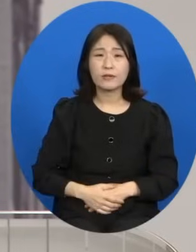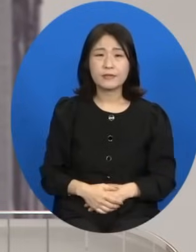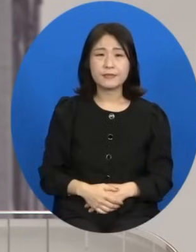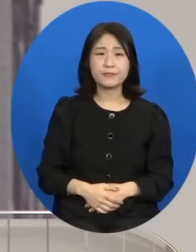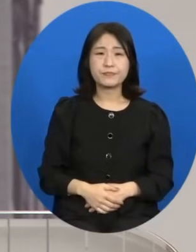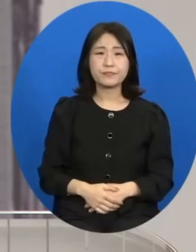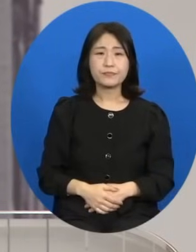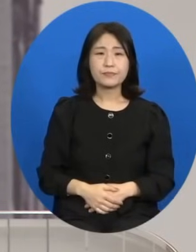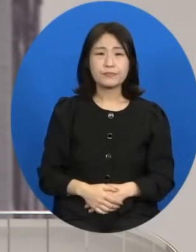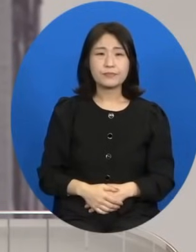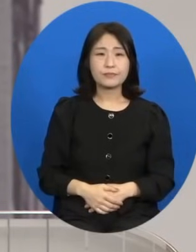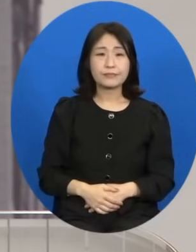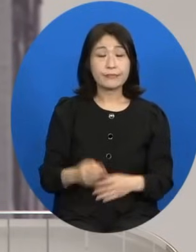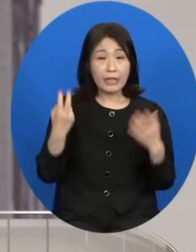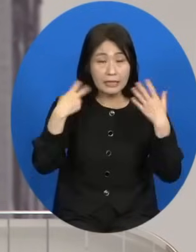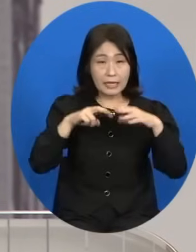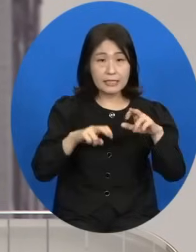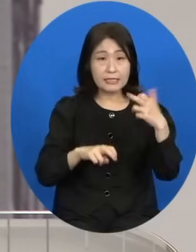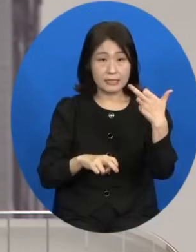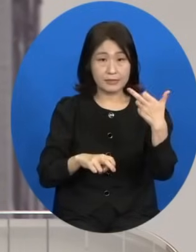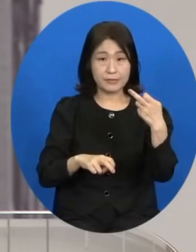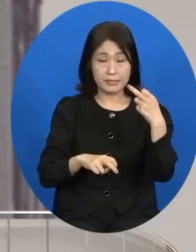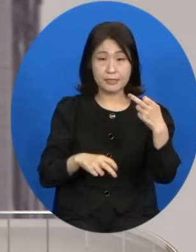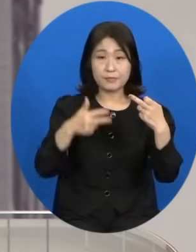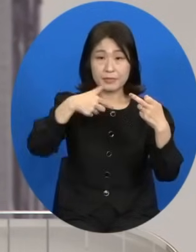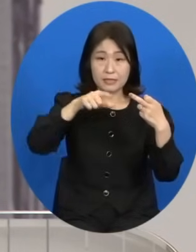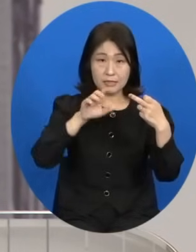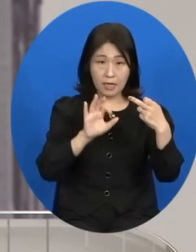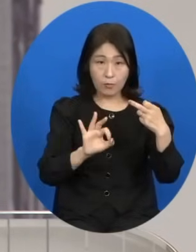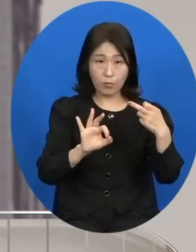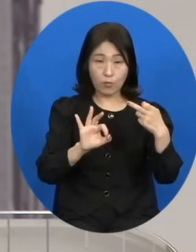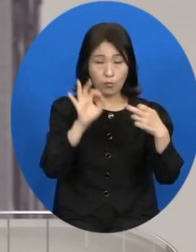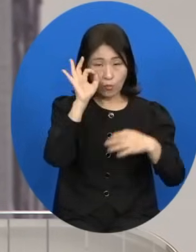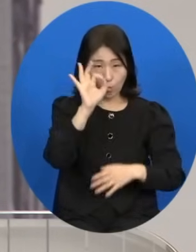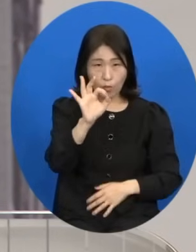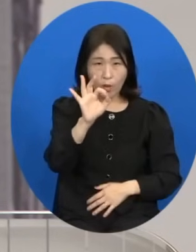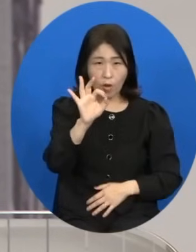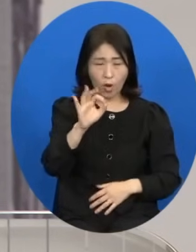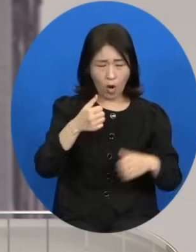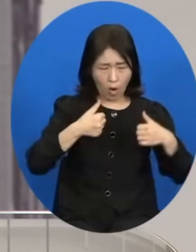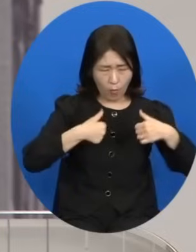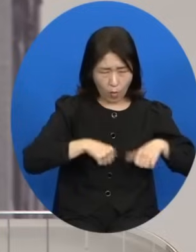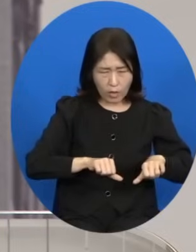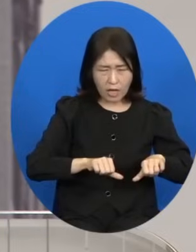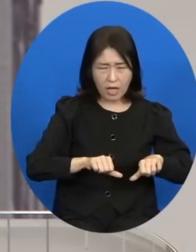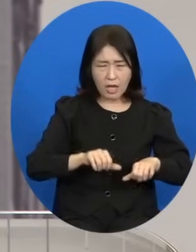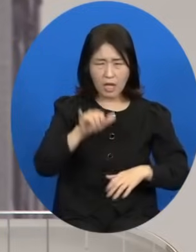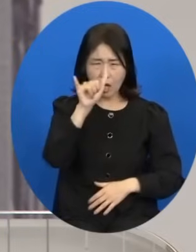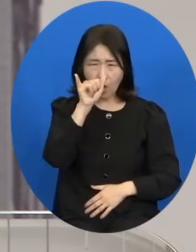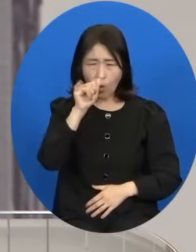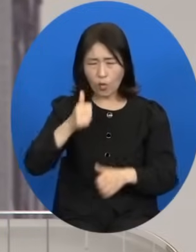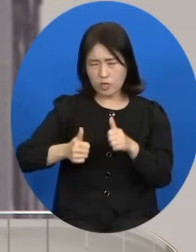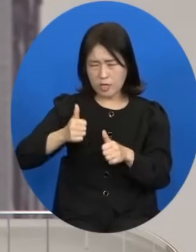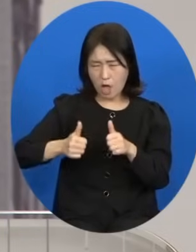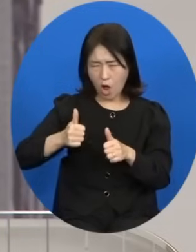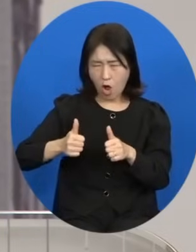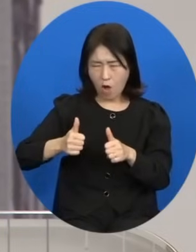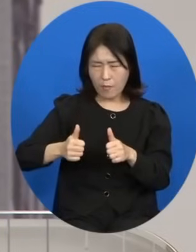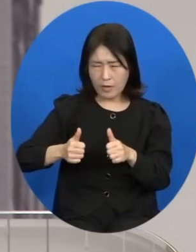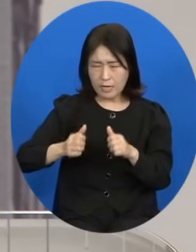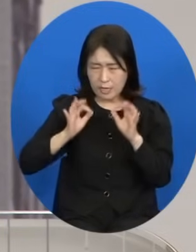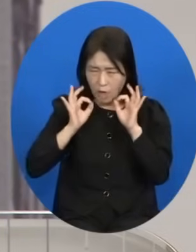12장에 보면요 누군가는 자신의 구간을 완주한 사람이 있고 중도에 포기한 사람이 있고 어떤 사람은 아예 경주를 하지 않는 사람도